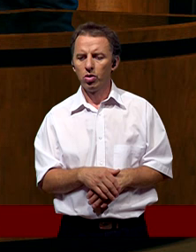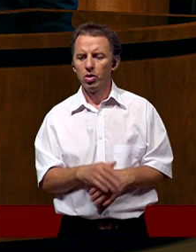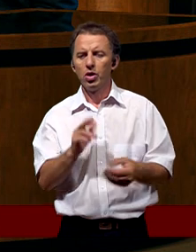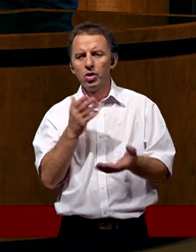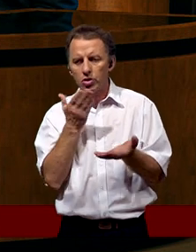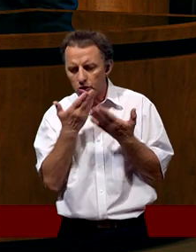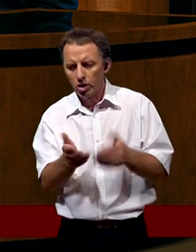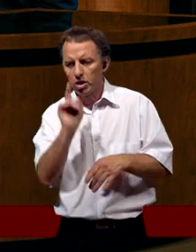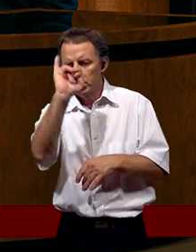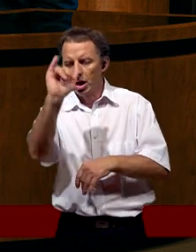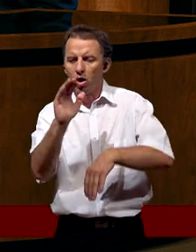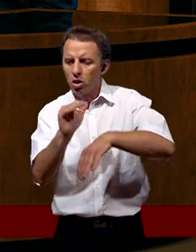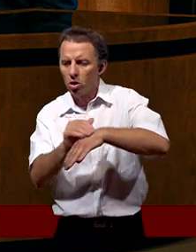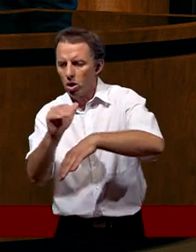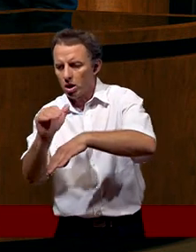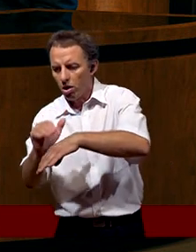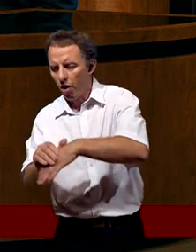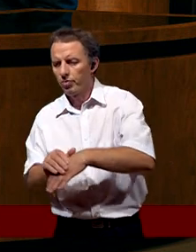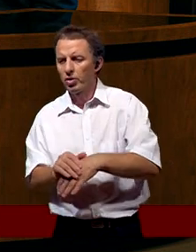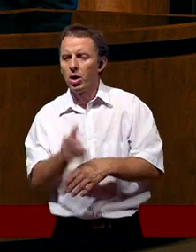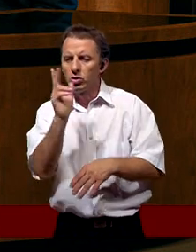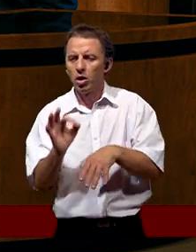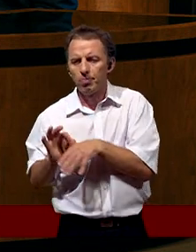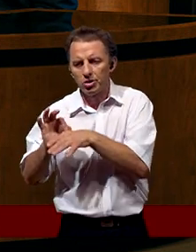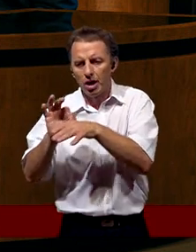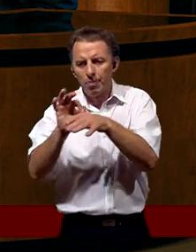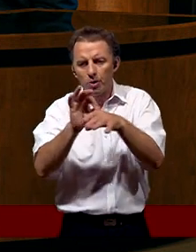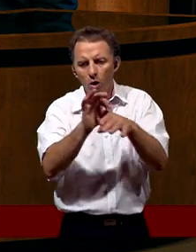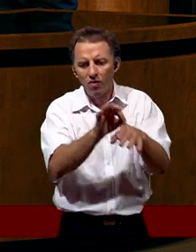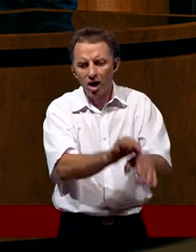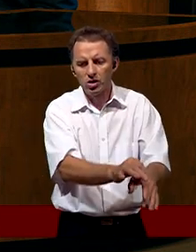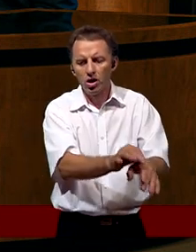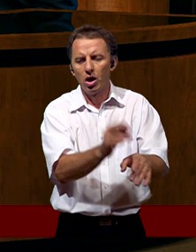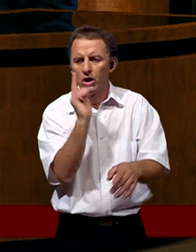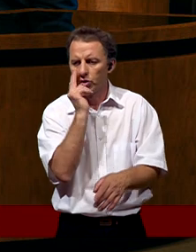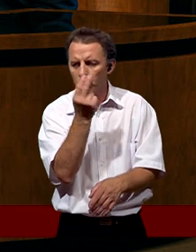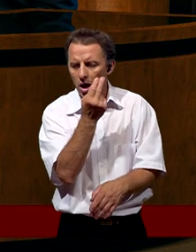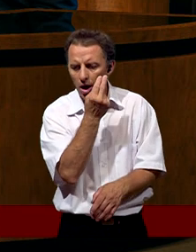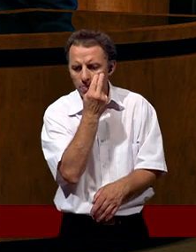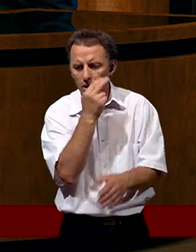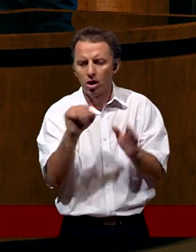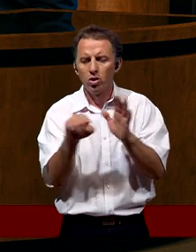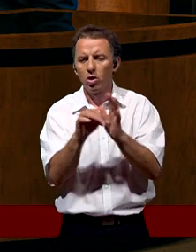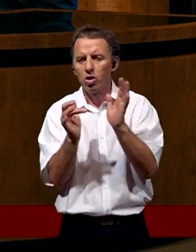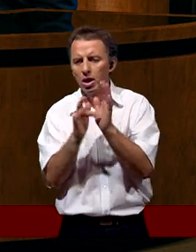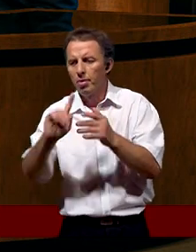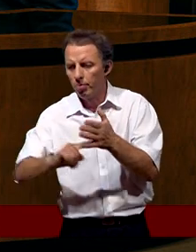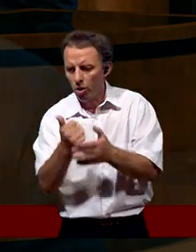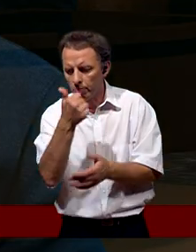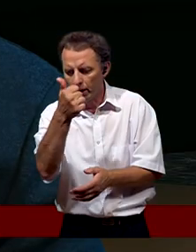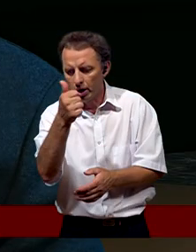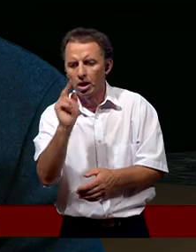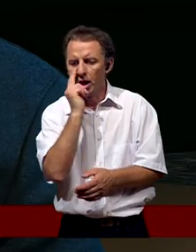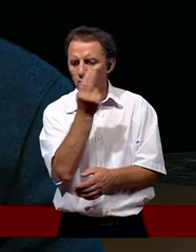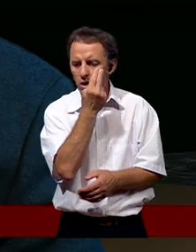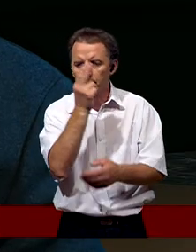Dzięki Jego dotykowi. Ale popatrzmy, że ktoś przyprowadził tego ślepego do Jezusa, po pierwsze.